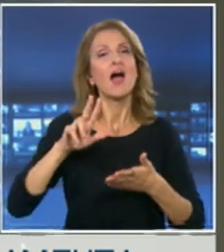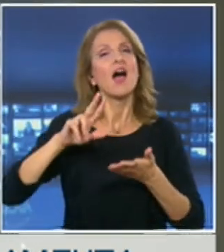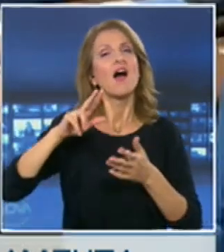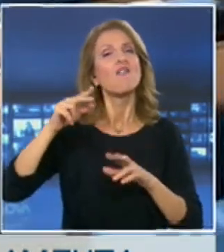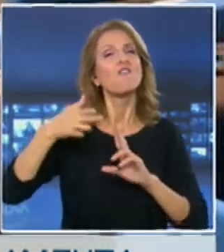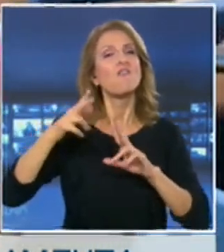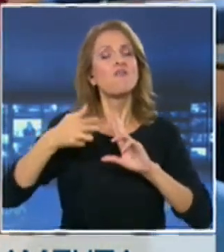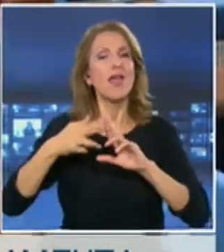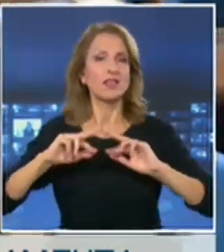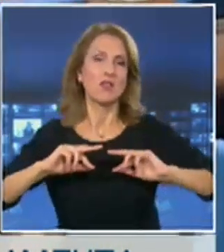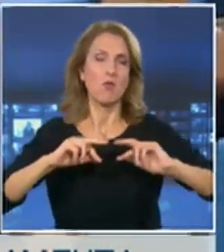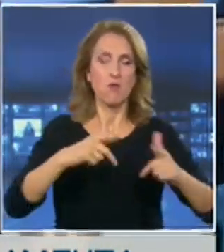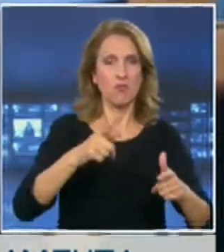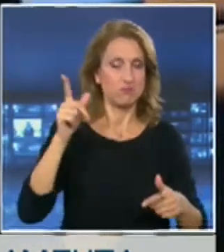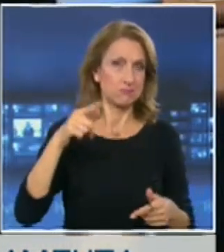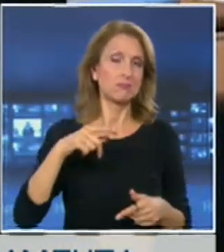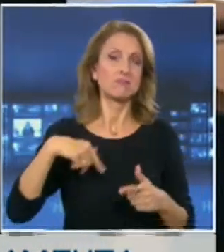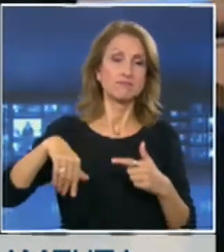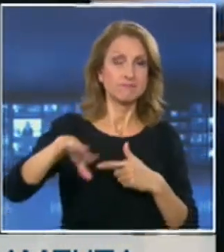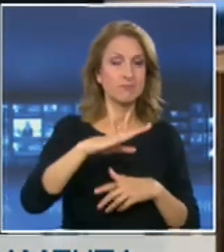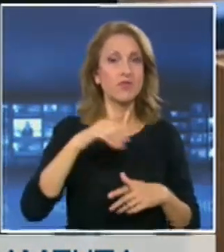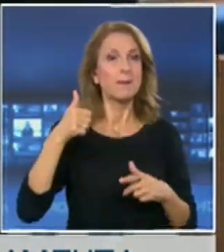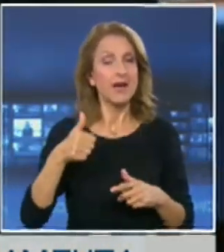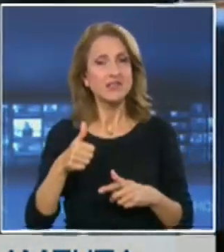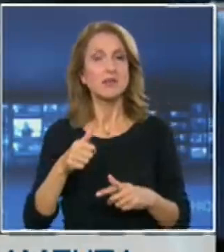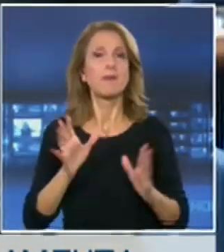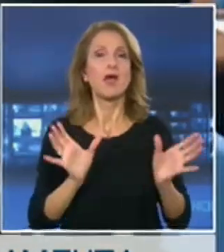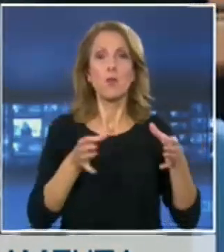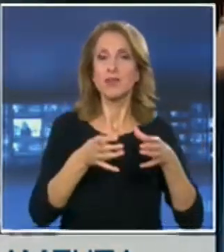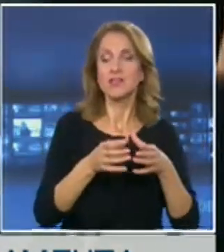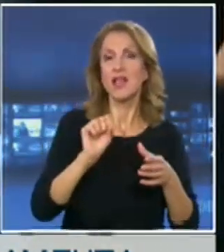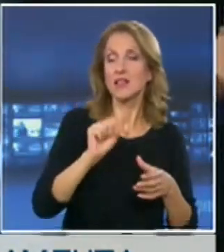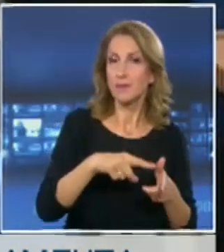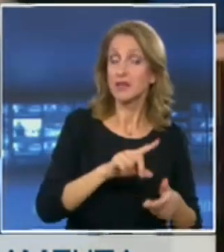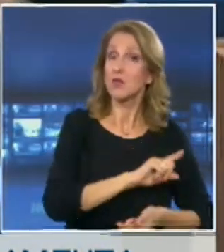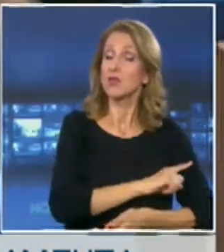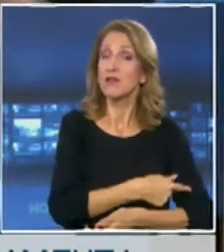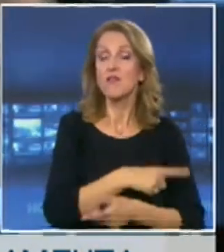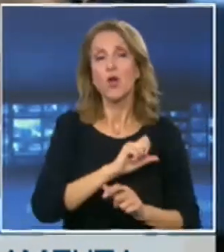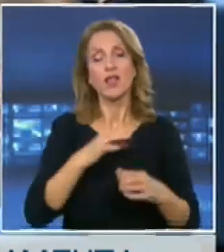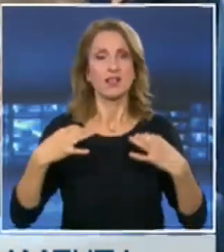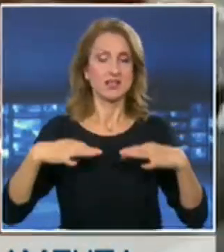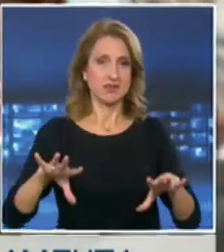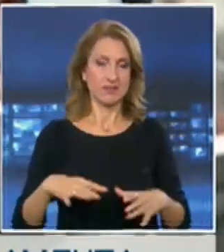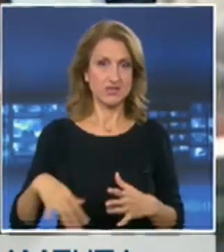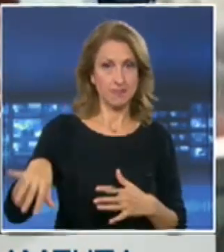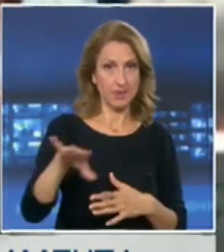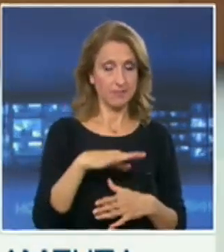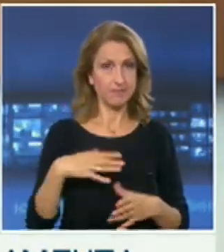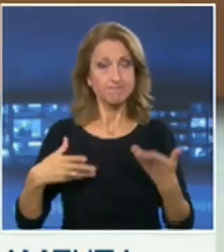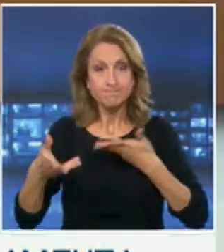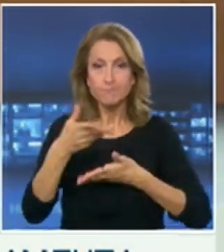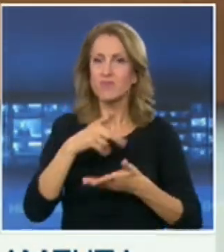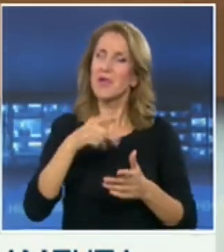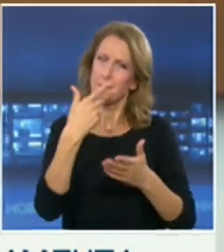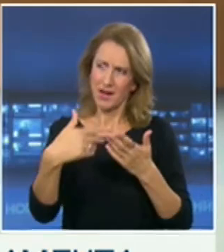пленарна зала с подкрепата на БСП, част от депутатите на Обединени патриоти, Воля и Независимите.